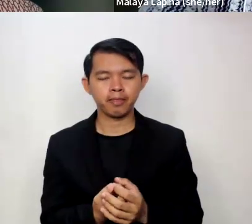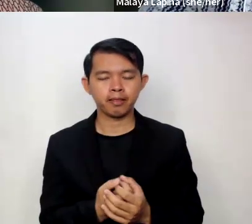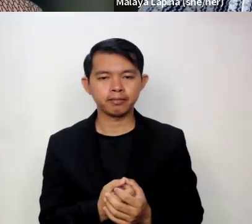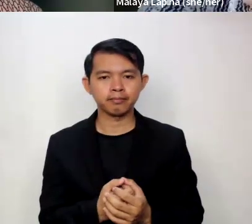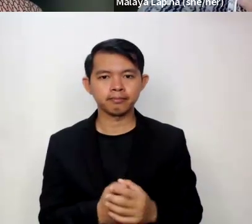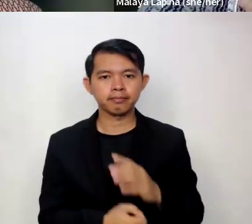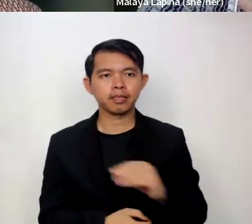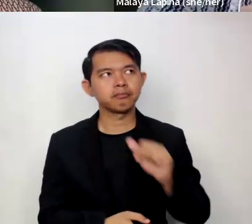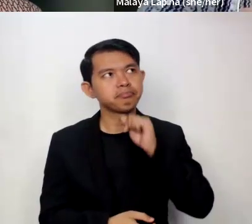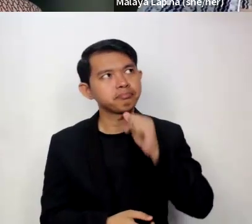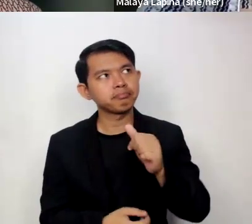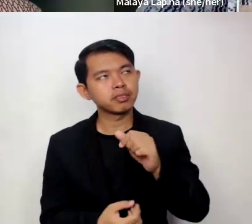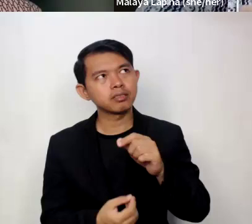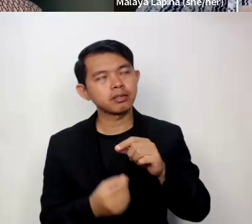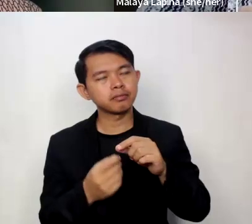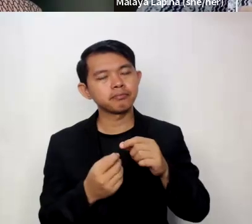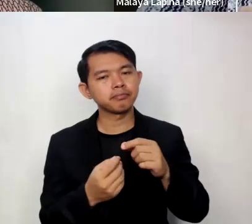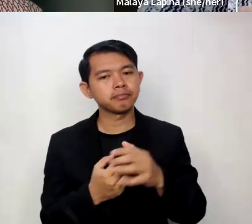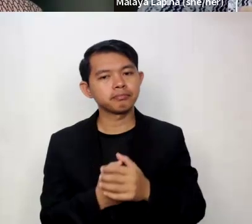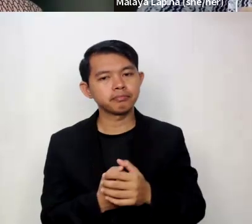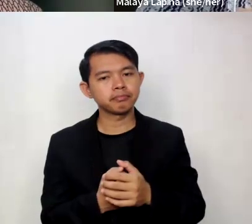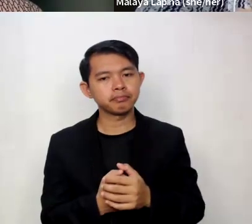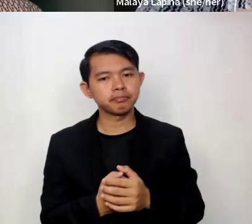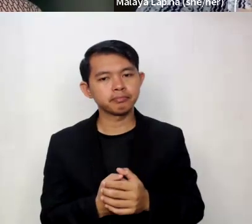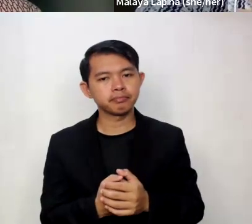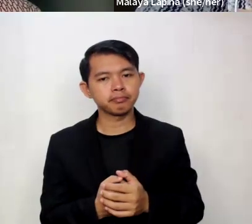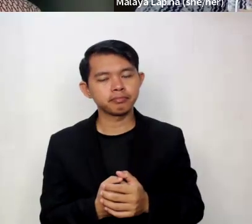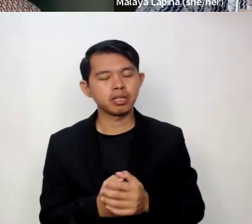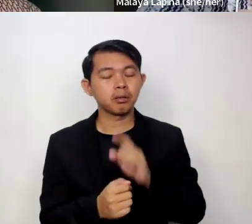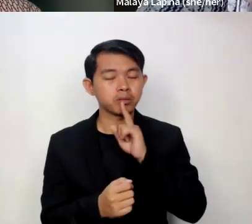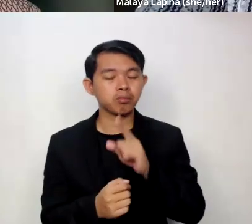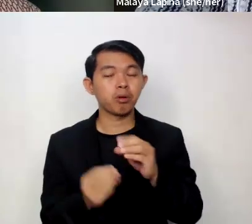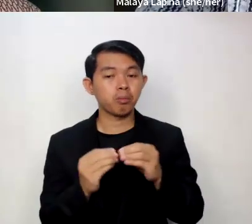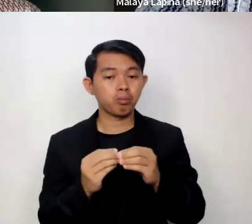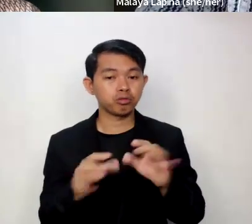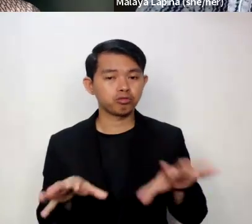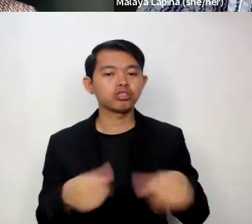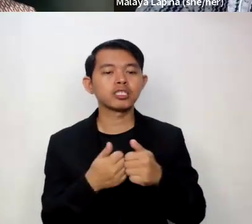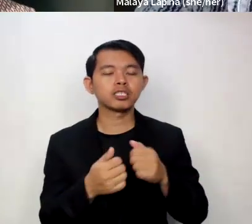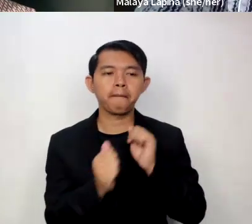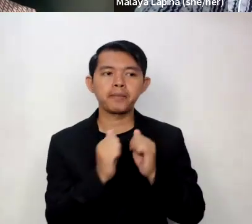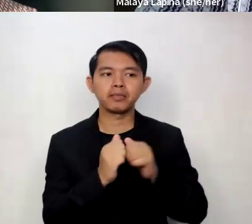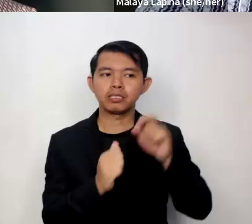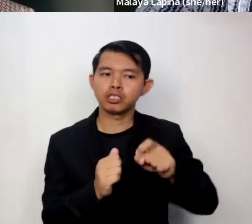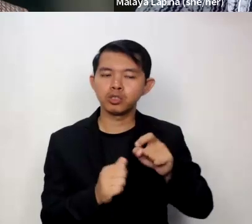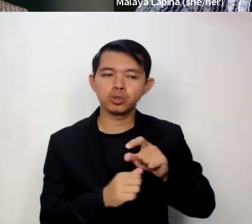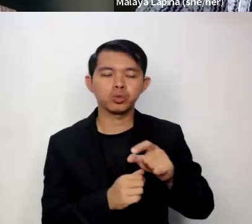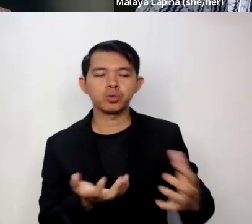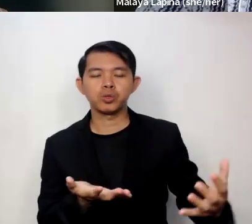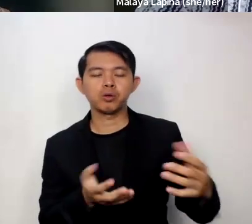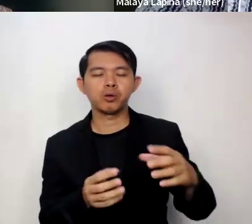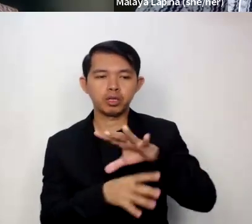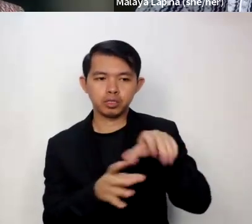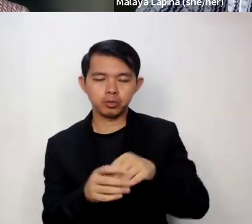hindi siya actually parang sad na dating. It's more of a challenge na kinakailangan mas marami pa yung mag-usap about this kind